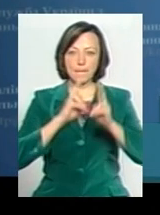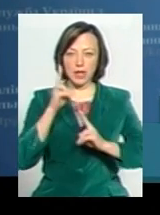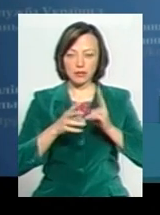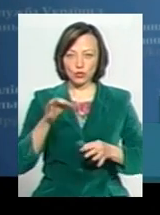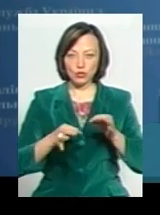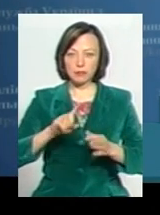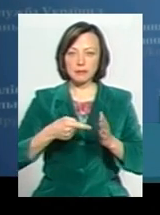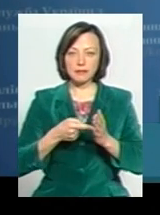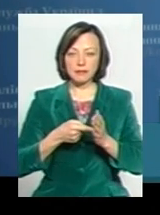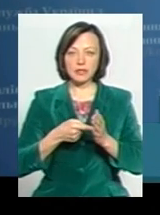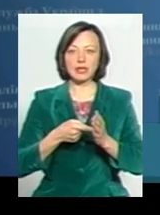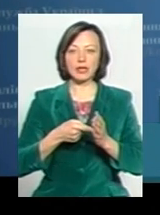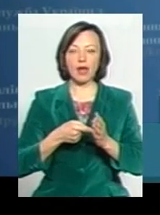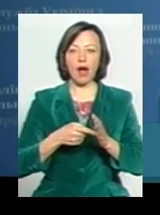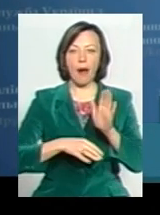Вінницький апеляційний суд